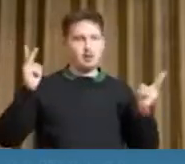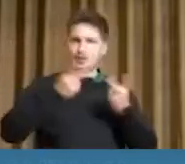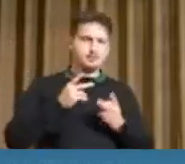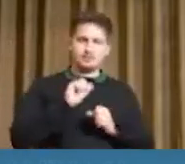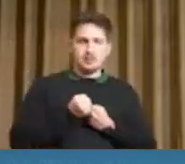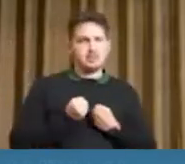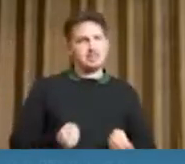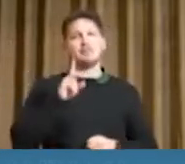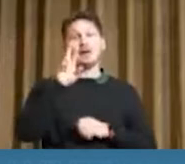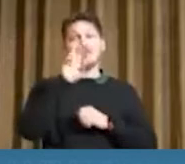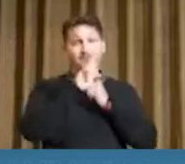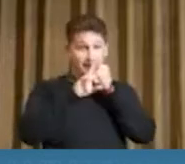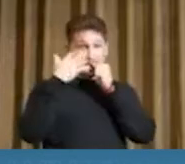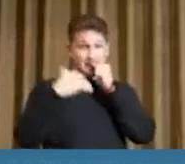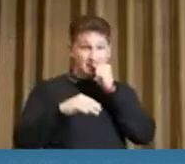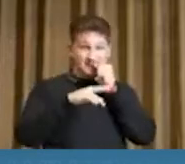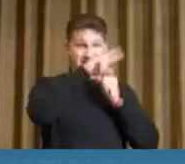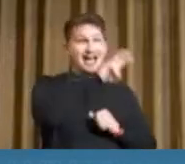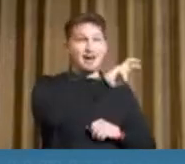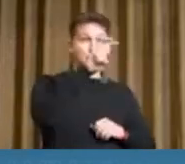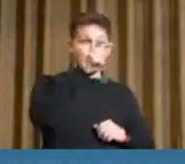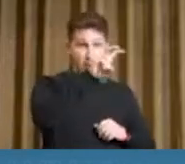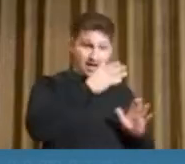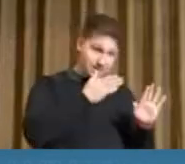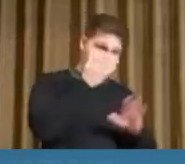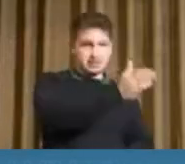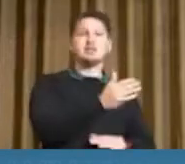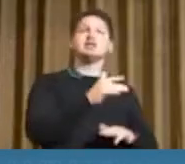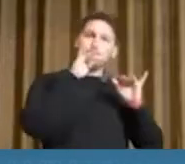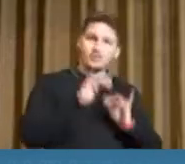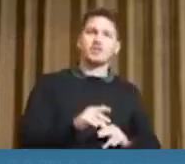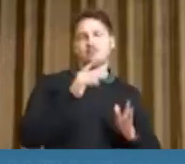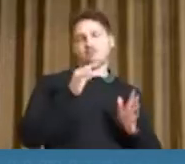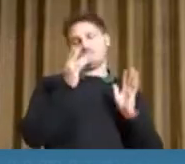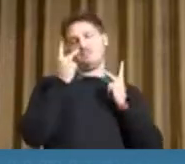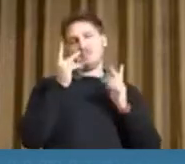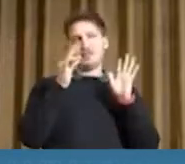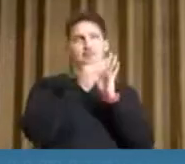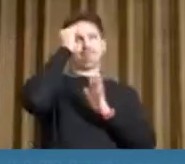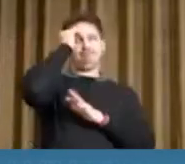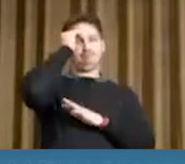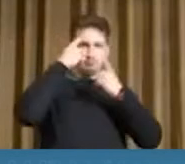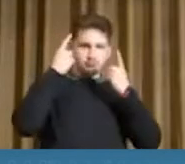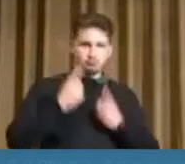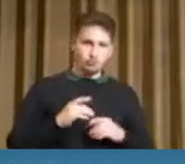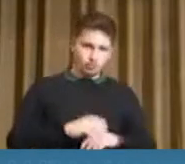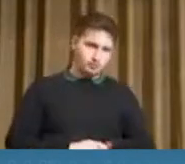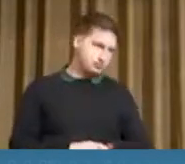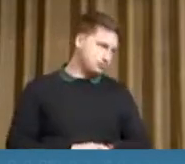die sich in eine Ambulanz begeben haben. Das ist auch noch ein wichtiger Punkt. Man sieht aber hier schon mal einen Unterschied.